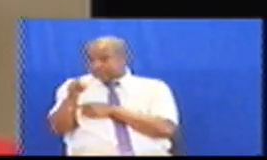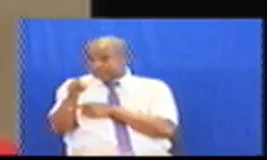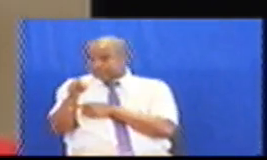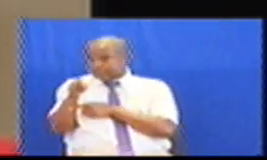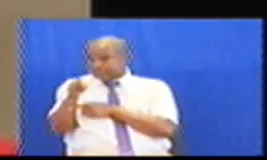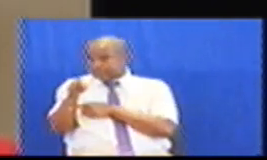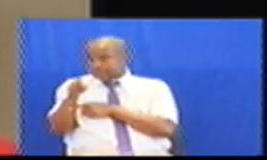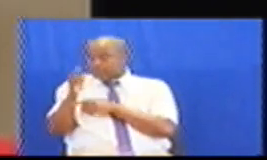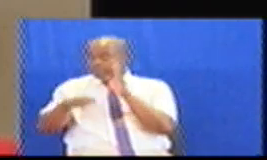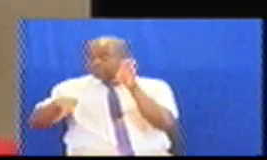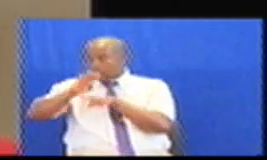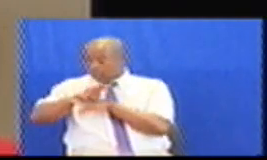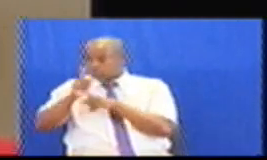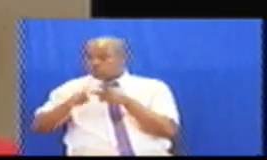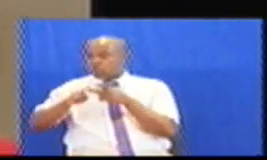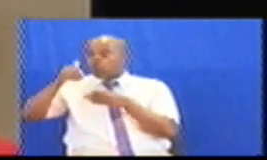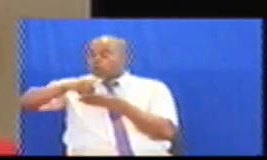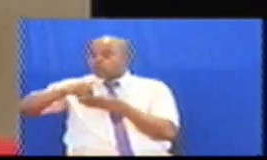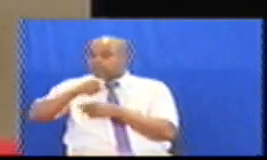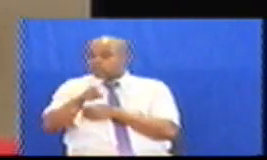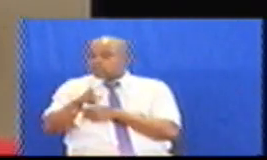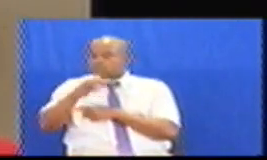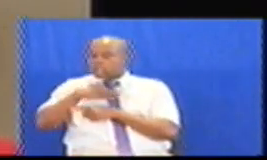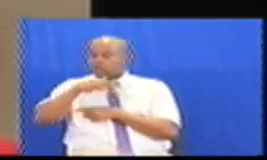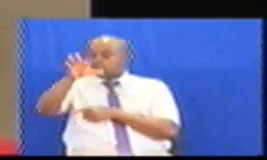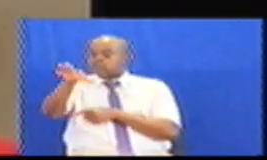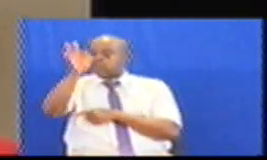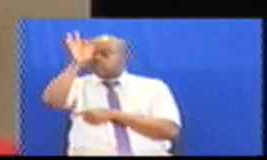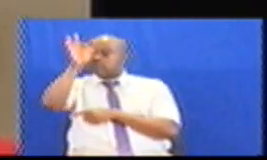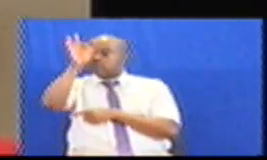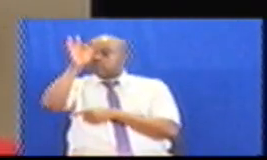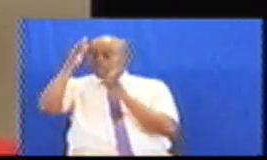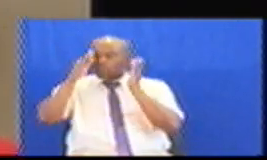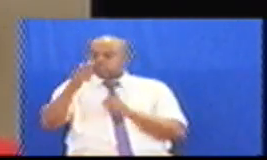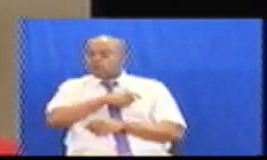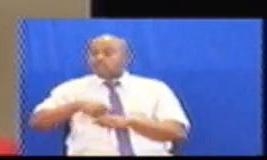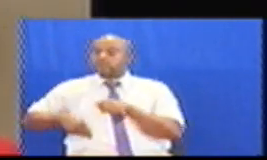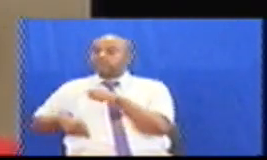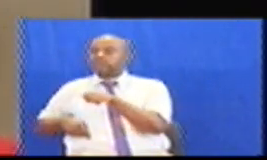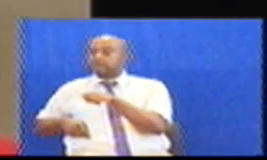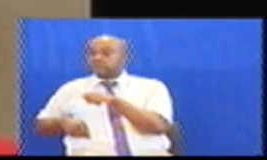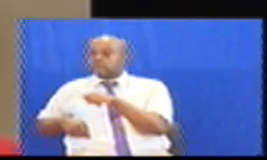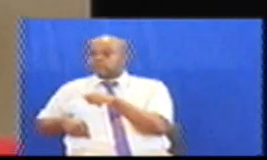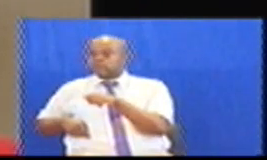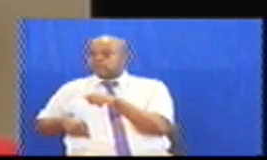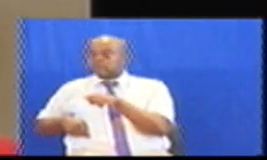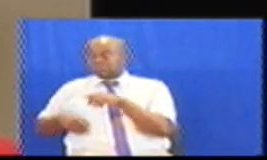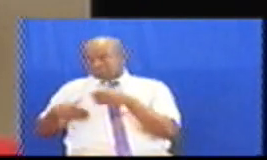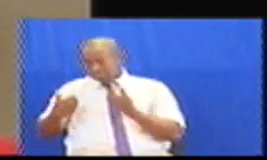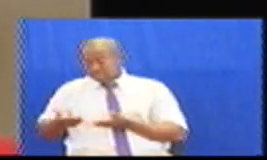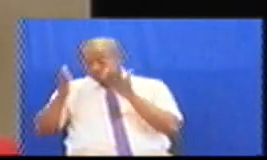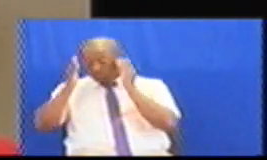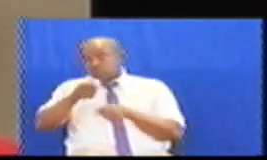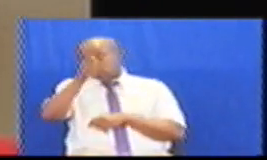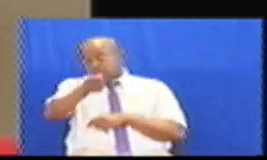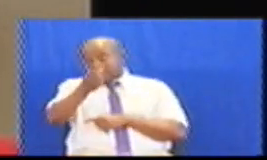wake, makamu mwenyeviti na majumbe wamekuwa ni wateule ambao wanateuliwa na Mheshimiwa Rais. Na Mheshimiwa Speaker, kwa